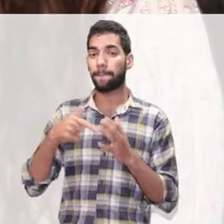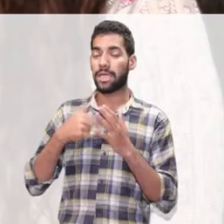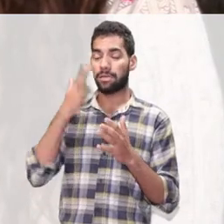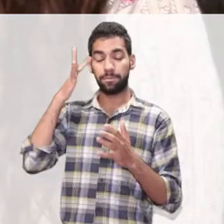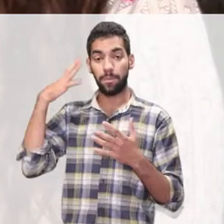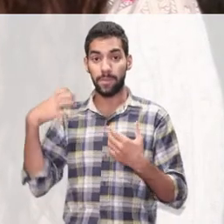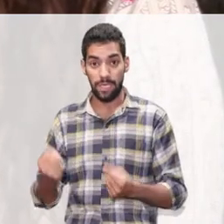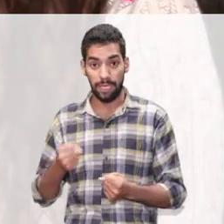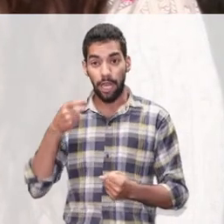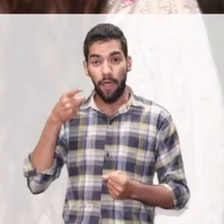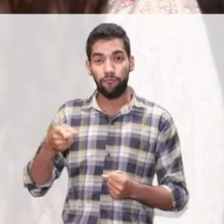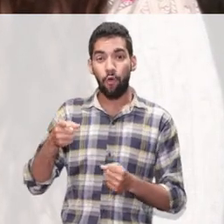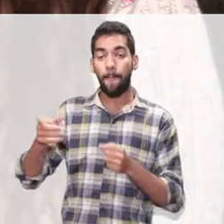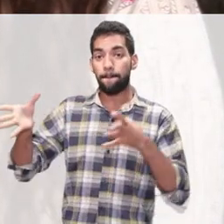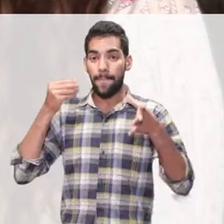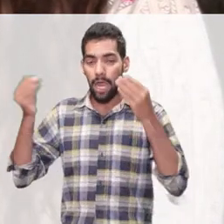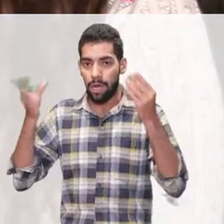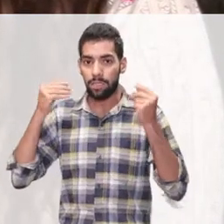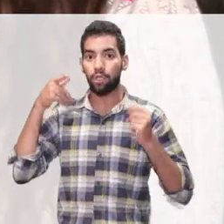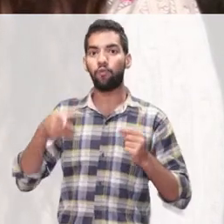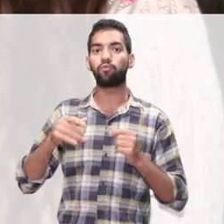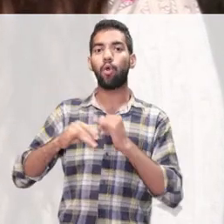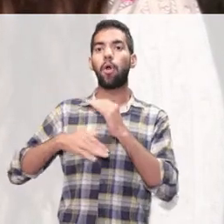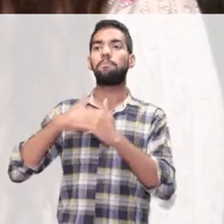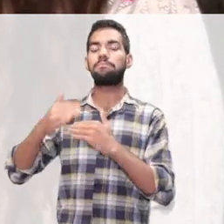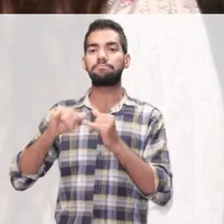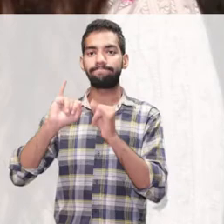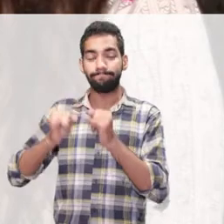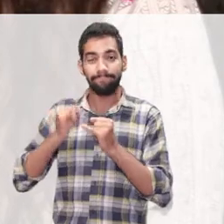द द द द वे